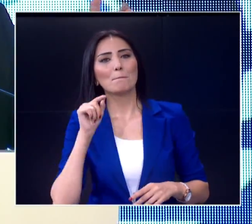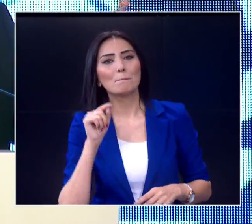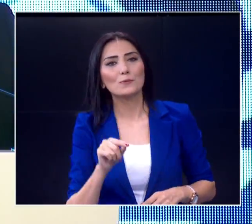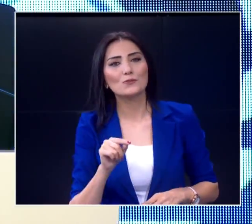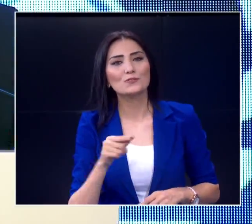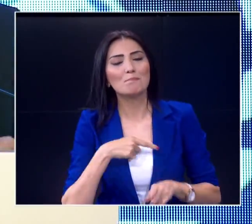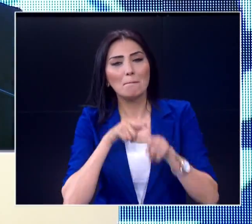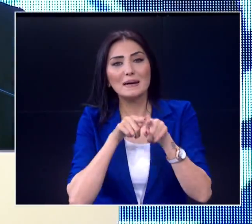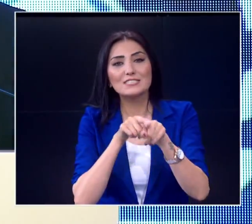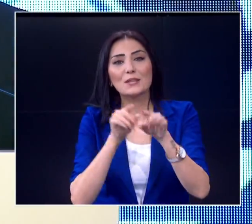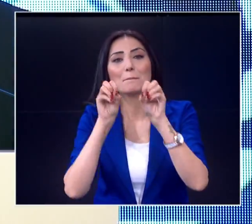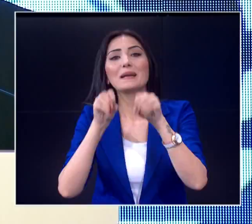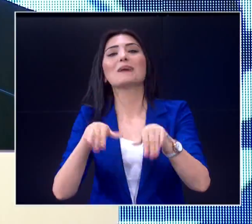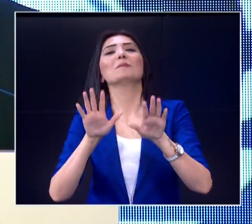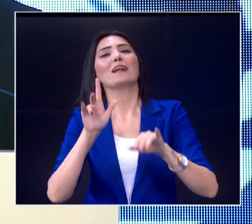peşini bırakmamak lazım.